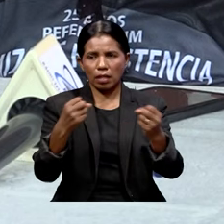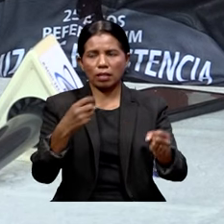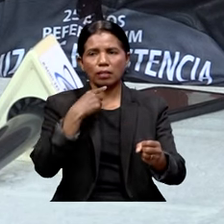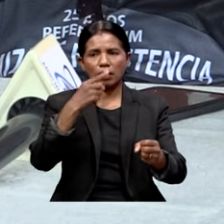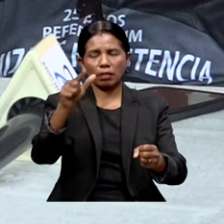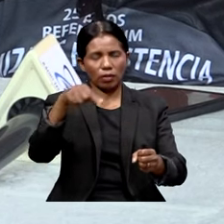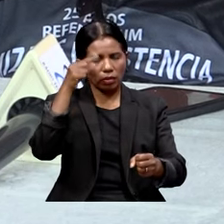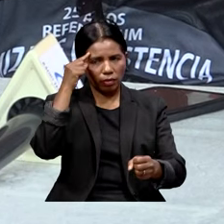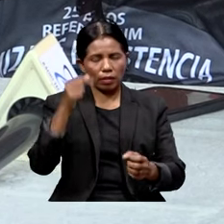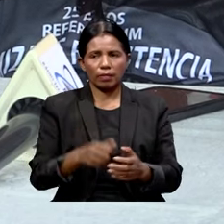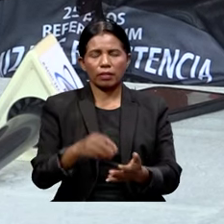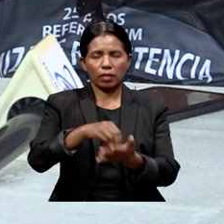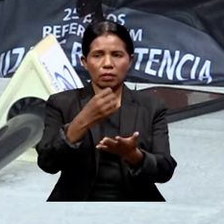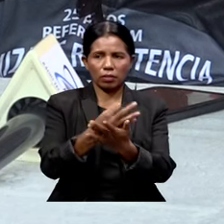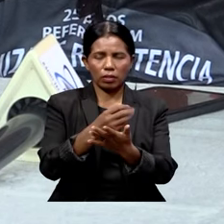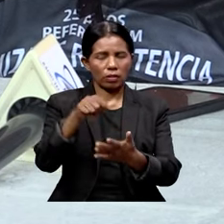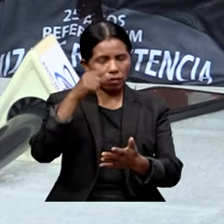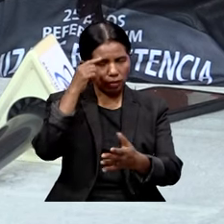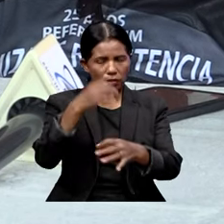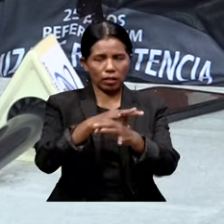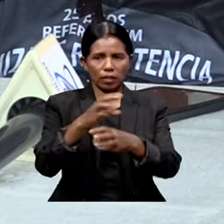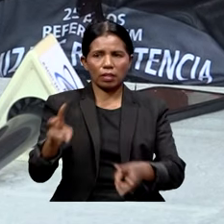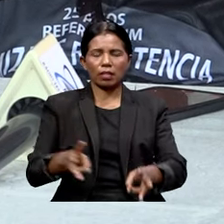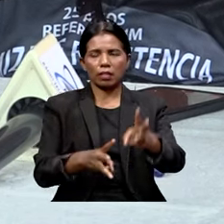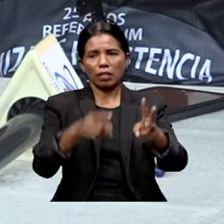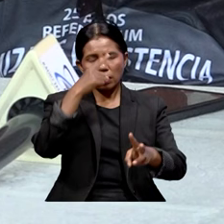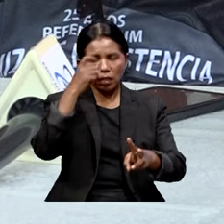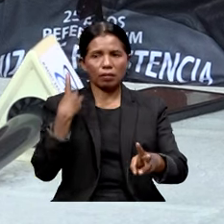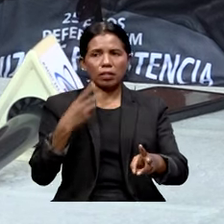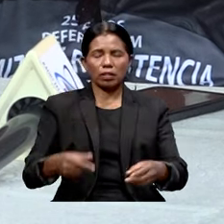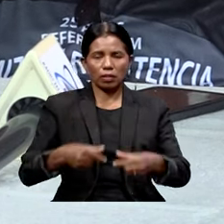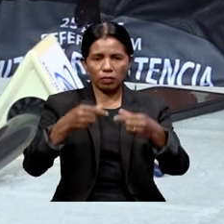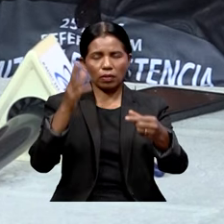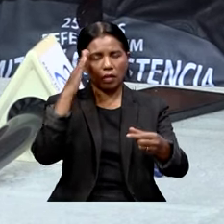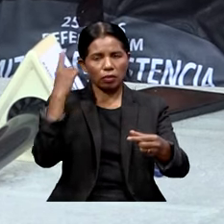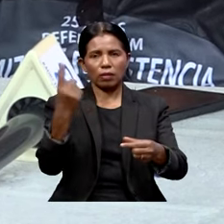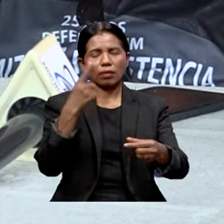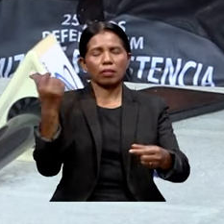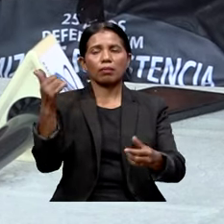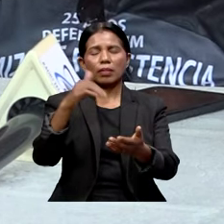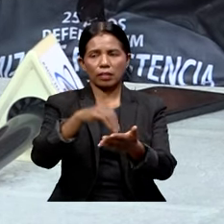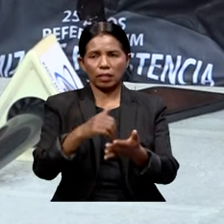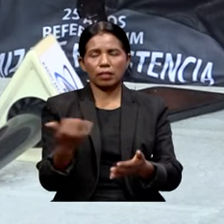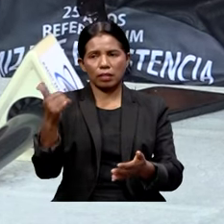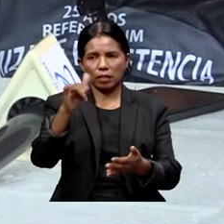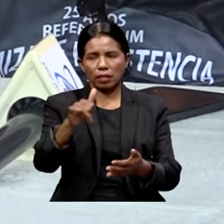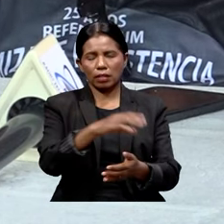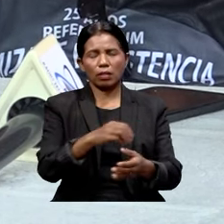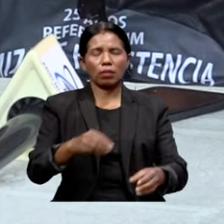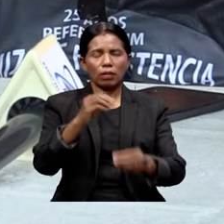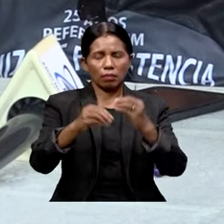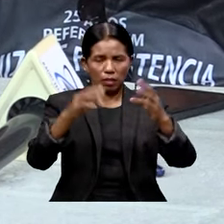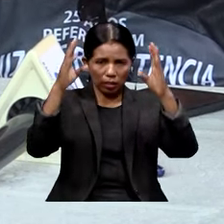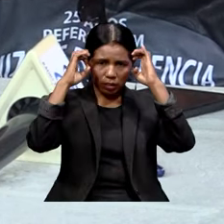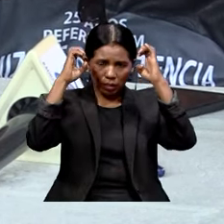gubern. Tahu osa, gubern mahar estrada. Tapi dia memang kita kuah nui nafati basira. Seo kita kuliah setor Saudi, eduka